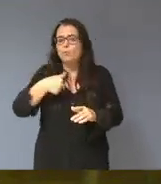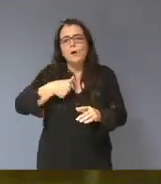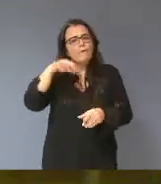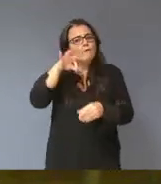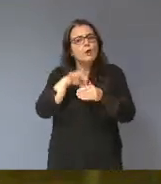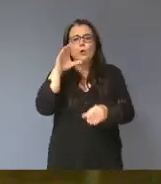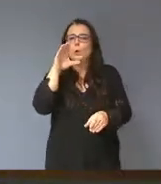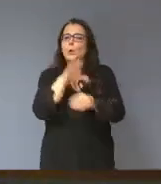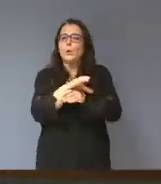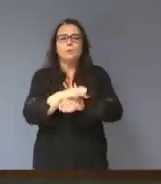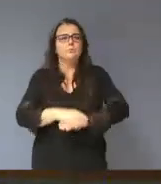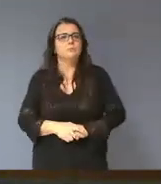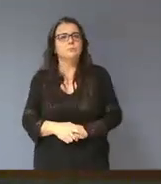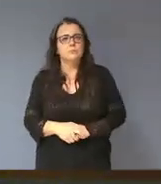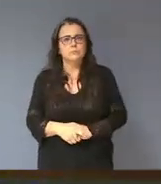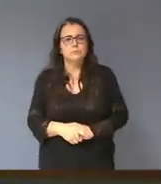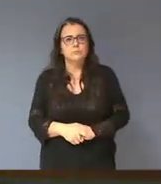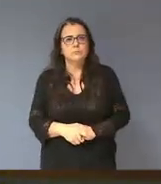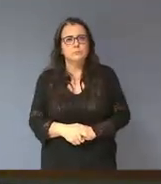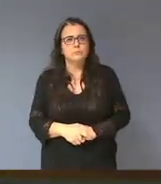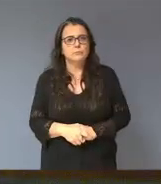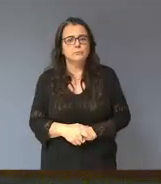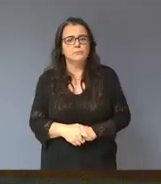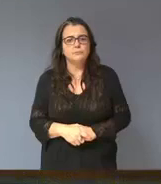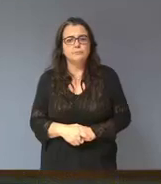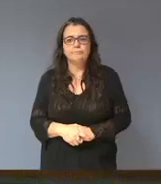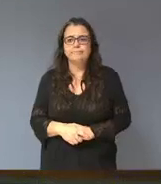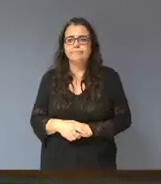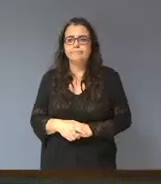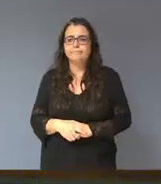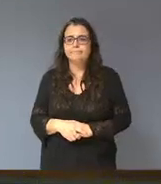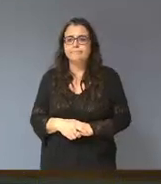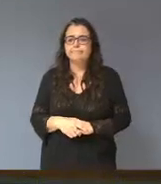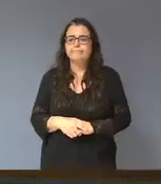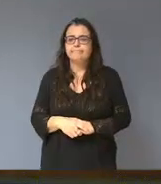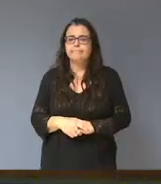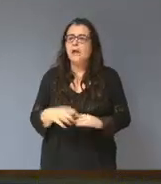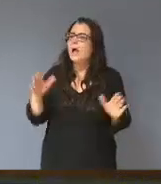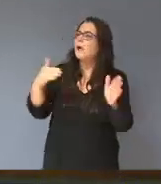Merci. Je mets aux voix la délibération. Ah, Monsieur Tiburce.